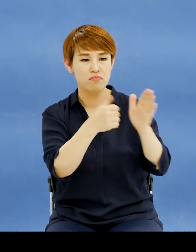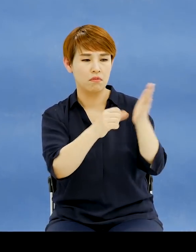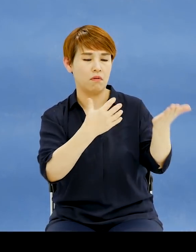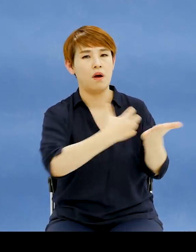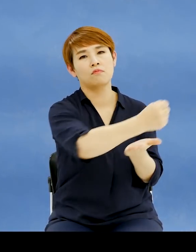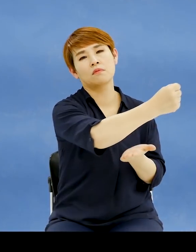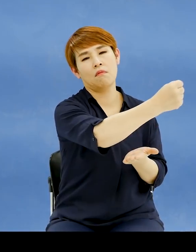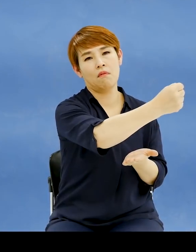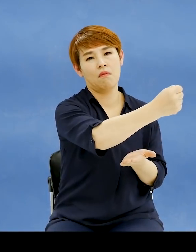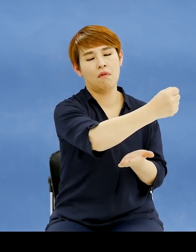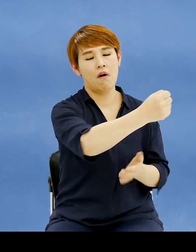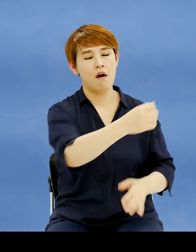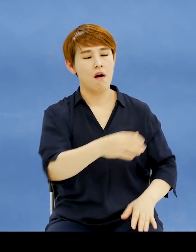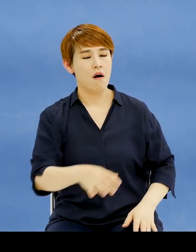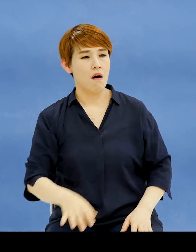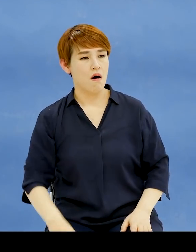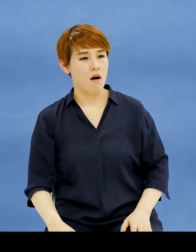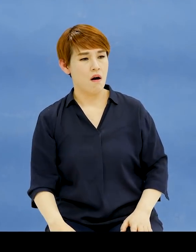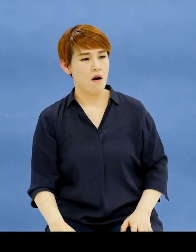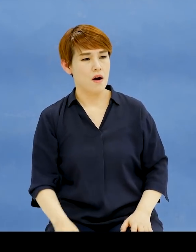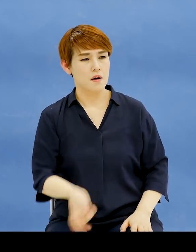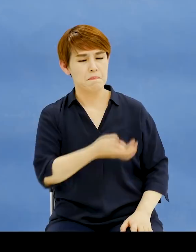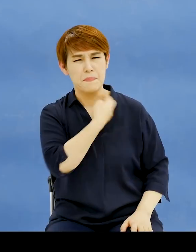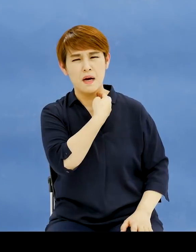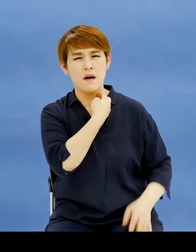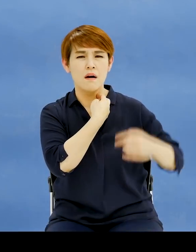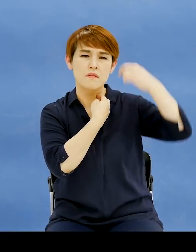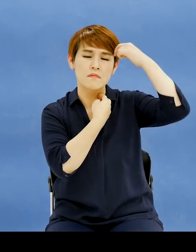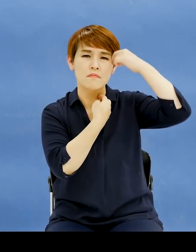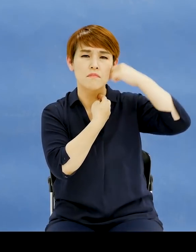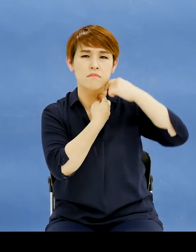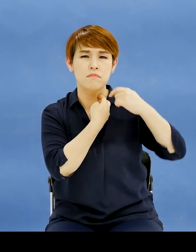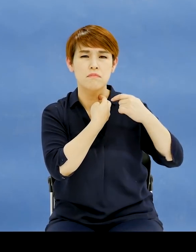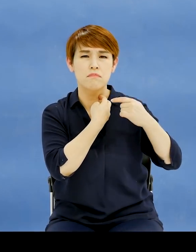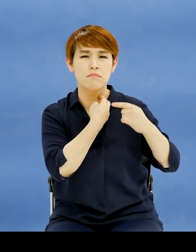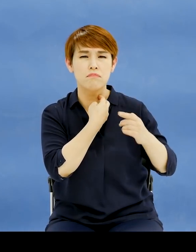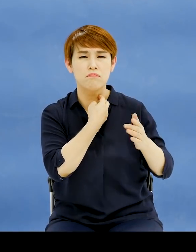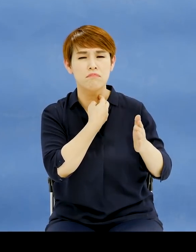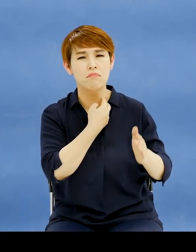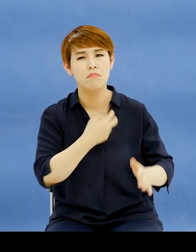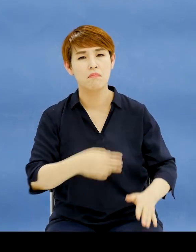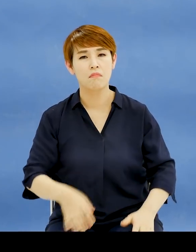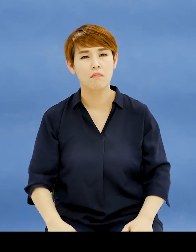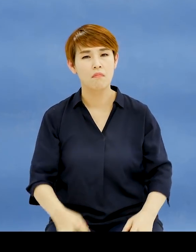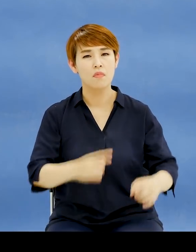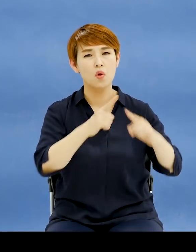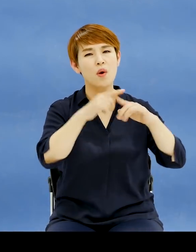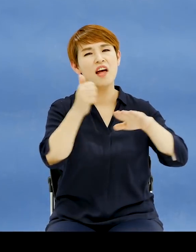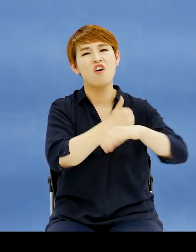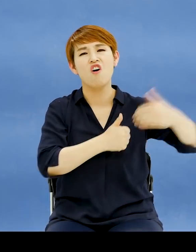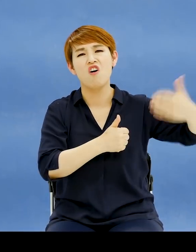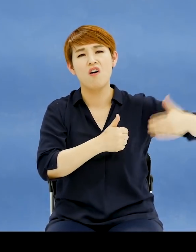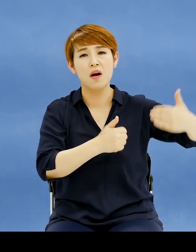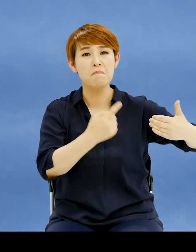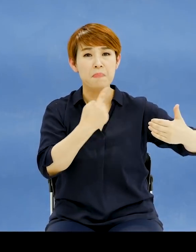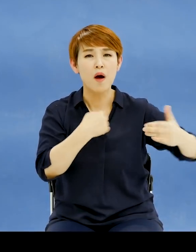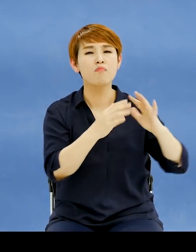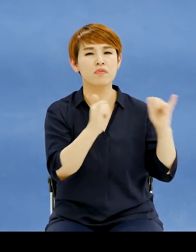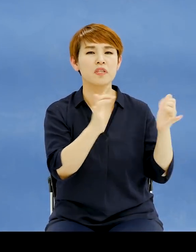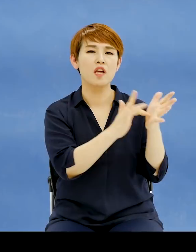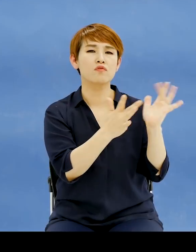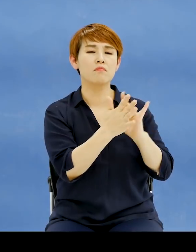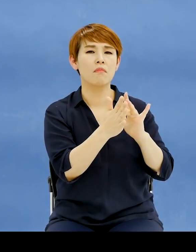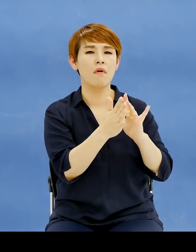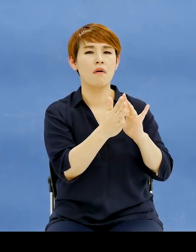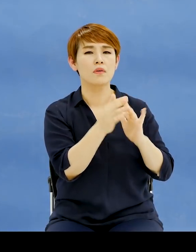사실은 물건을 뺏긴다보다는 그렇죠. 사람한테 배신감. 배신을 당한다가 아, 그렇죠. 굉장히 어려웠어요. 그리고 막 교회 다니라 그러고